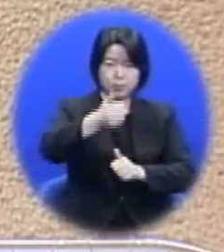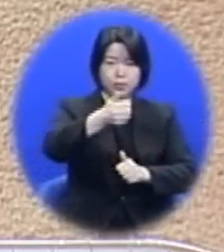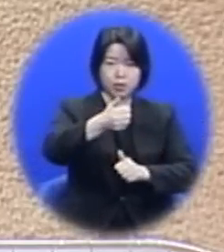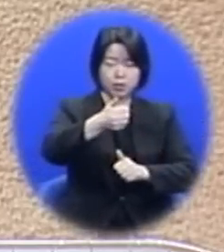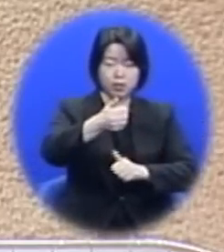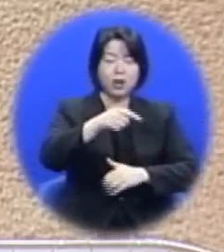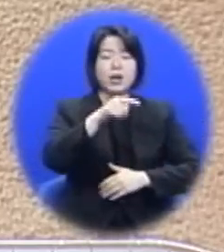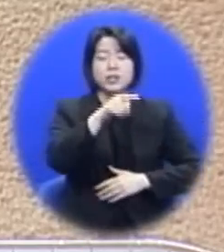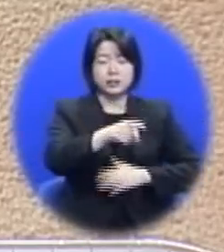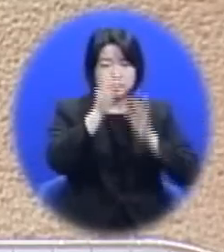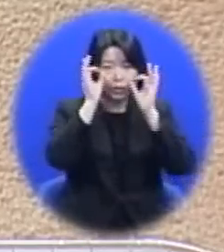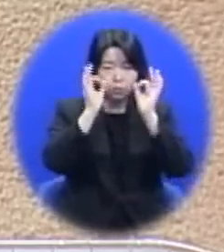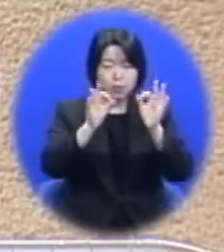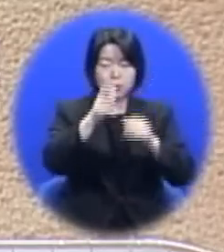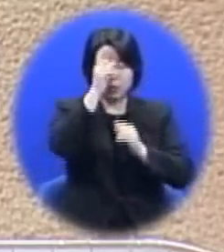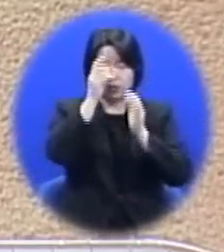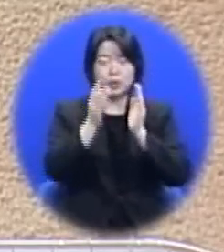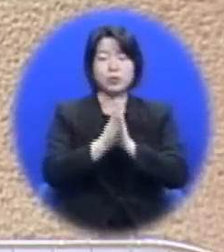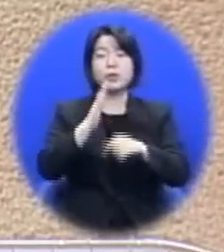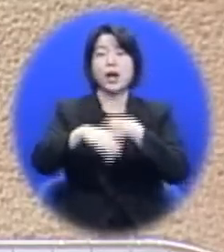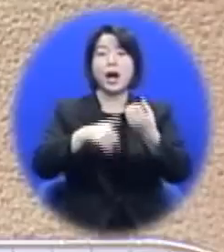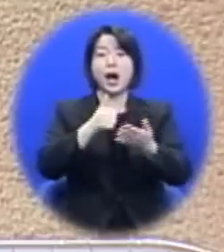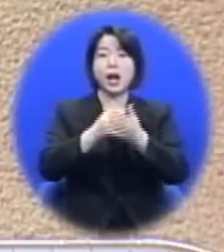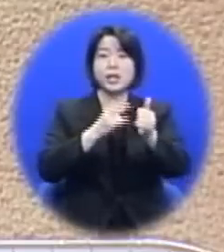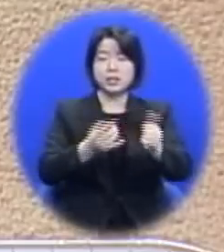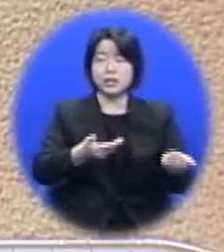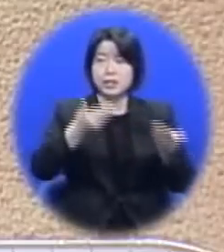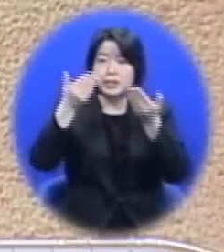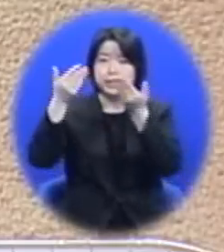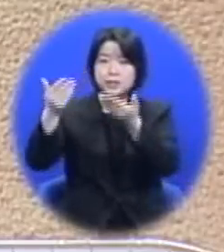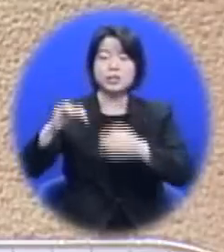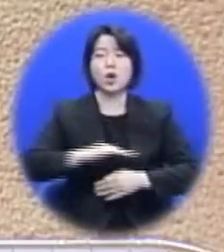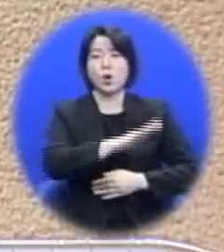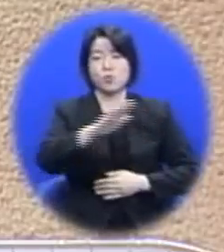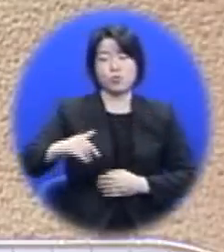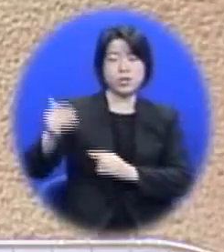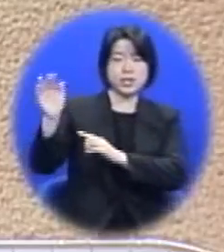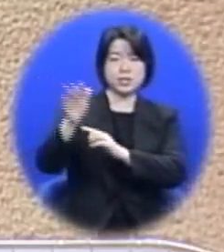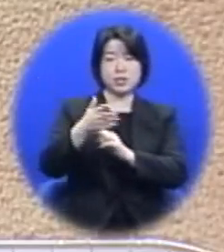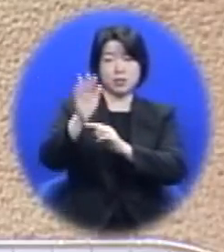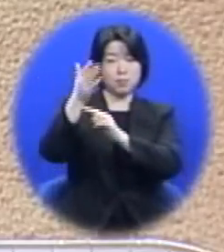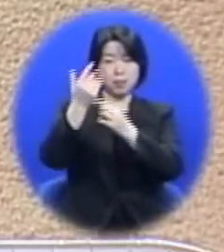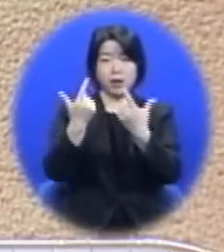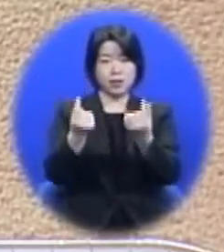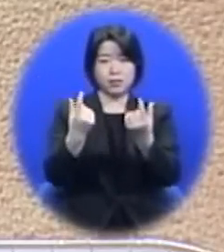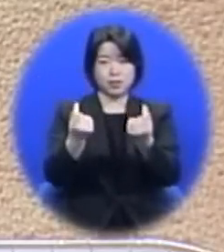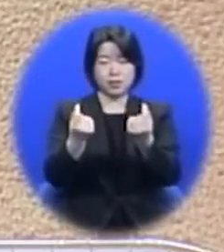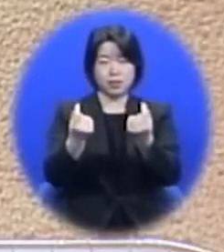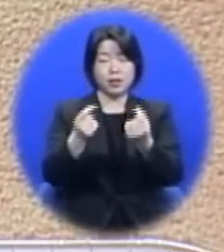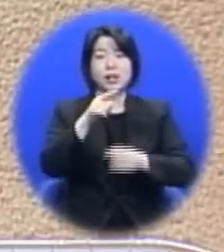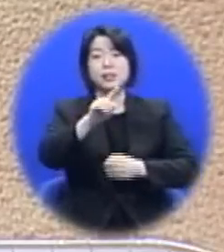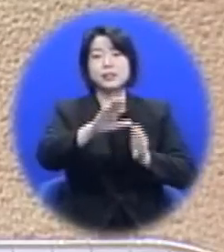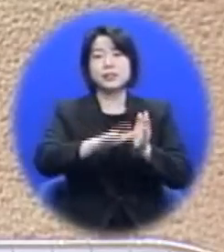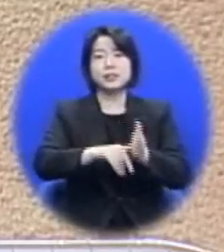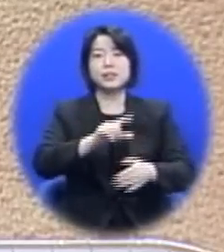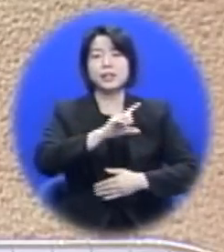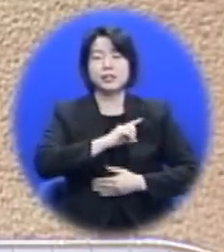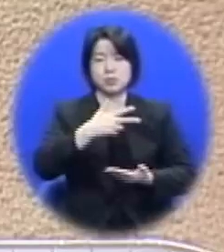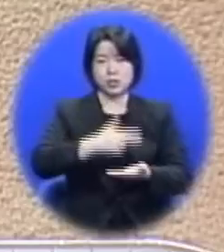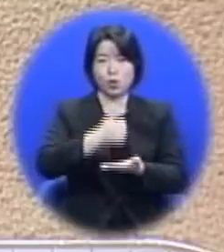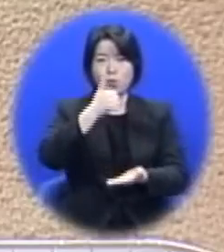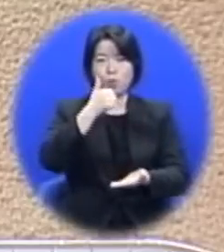보고 기도는 하나님께 올려드리는 우리의 깃발이구나. 그래서 그때 이름을